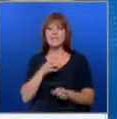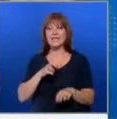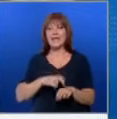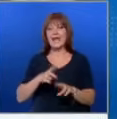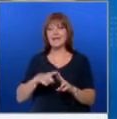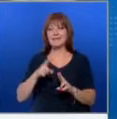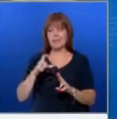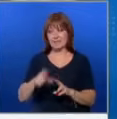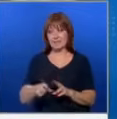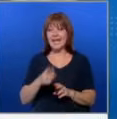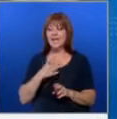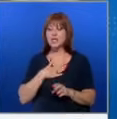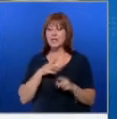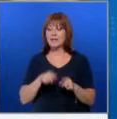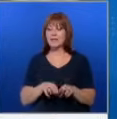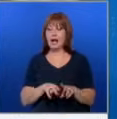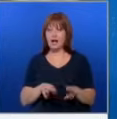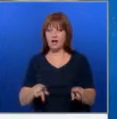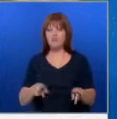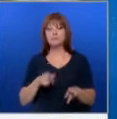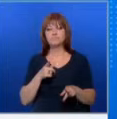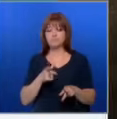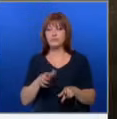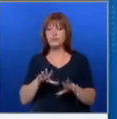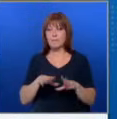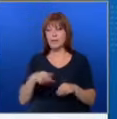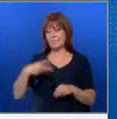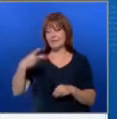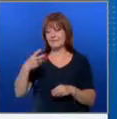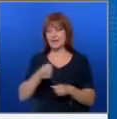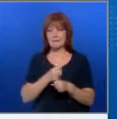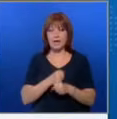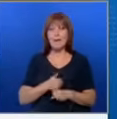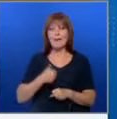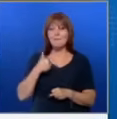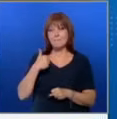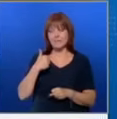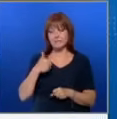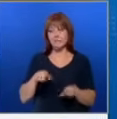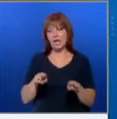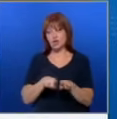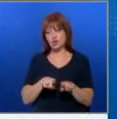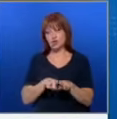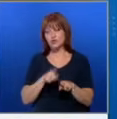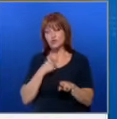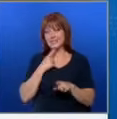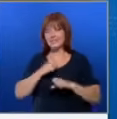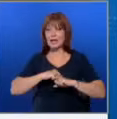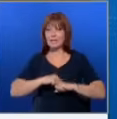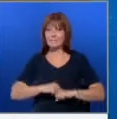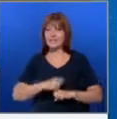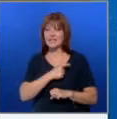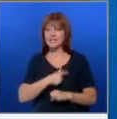готови за третия мандат, който те виждат като експертно надпартийно правителство. Социалистите също поддържат подобна теза за кабинет на